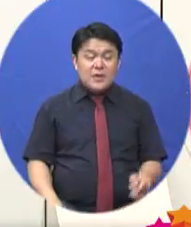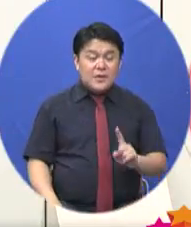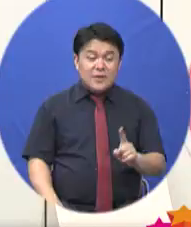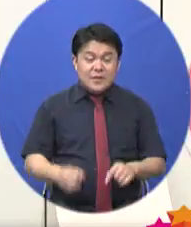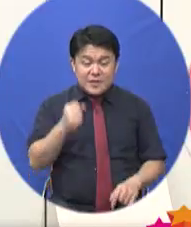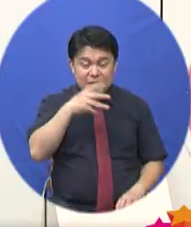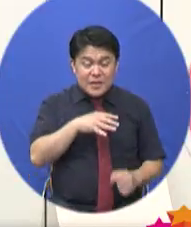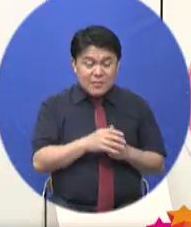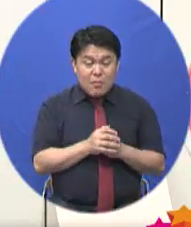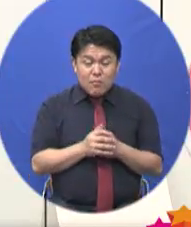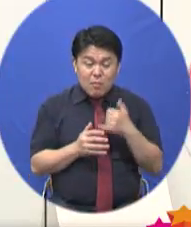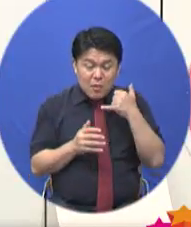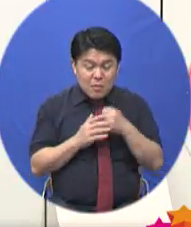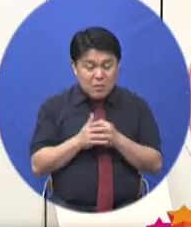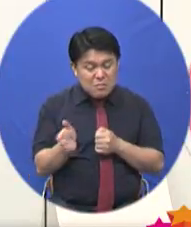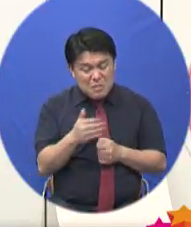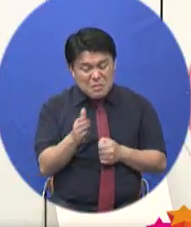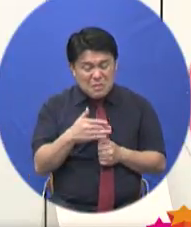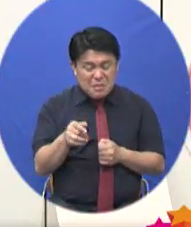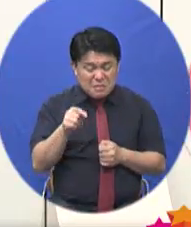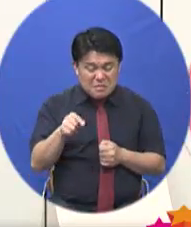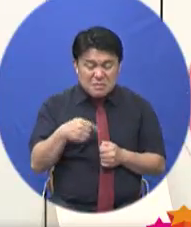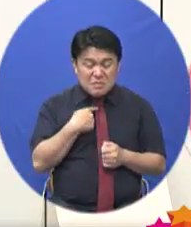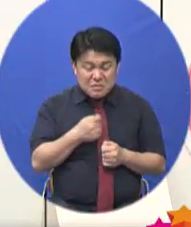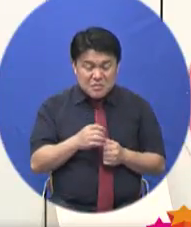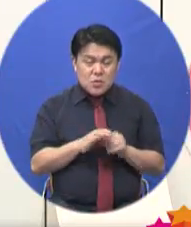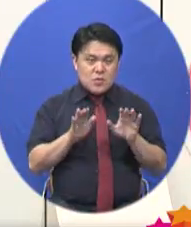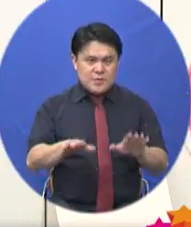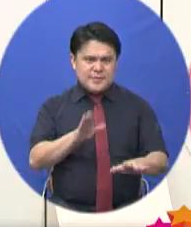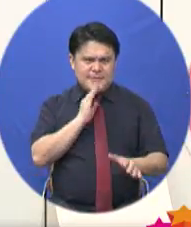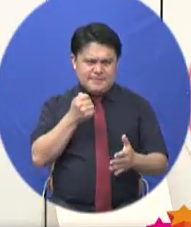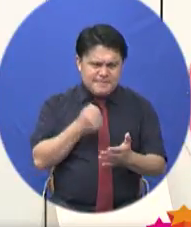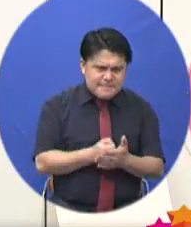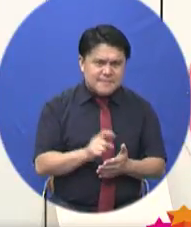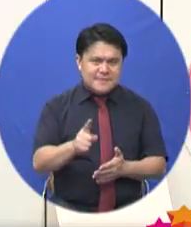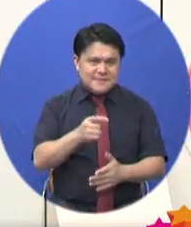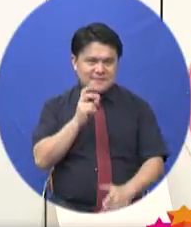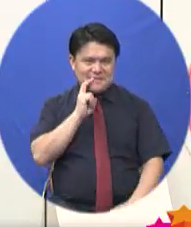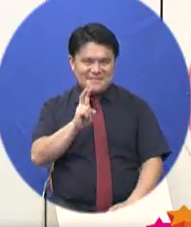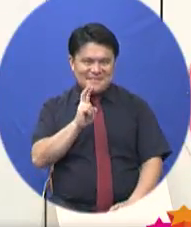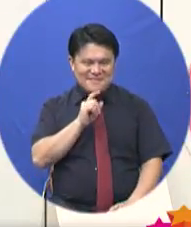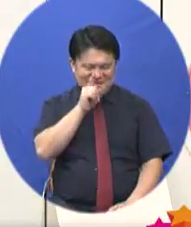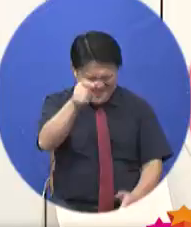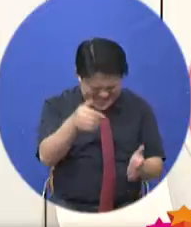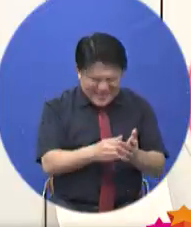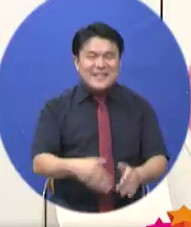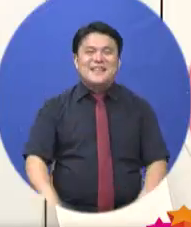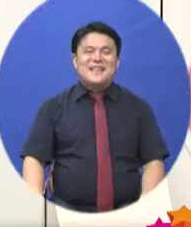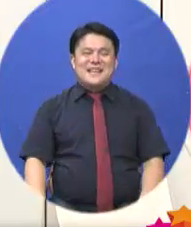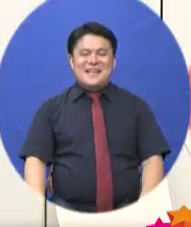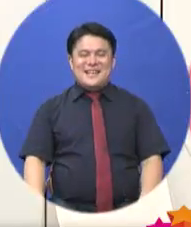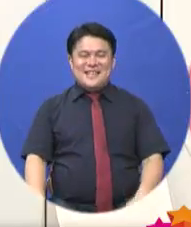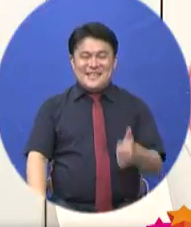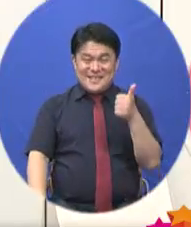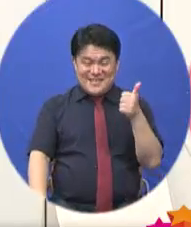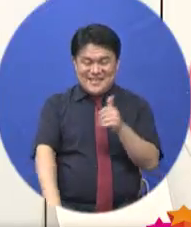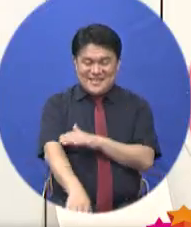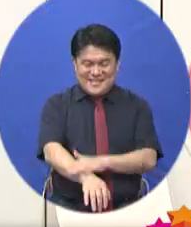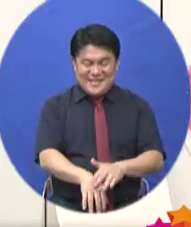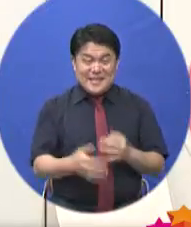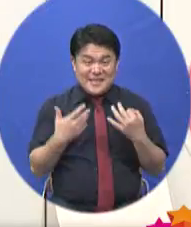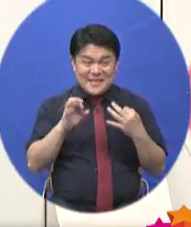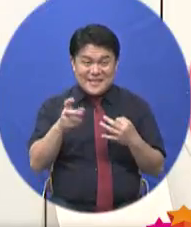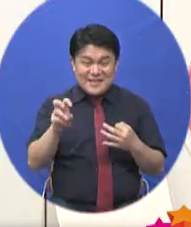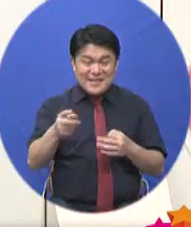그냥 맨날 그냥 넘기고 그랬는데 네. 오늘은 진짜 용기를 내서 한번 해봤어요. 아유 잘하셨습니다. 자 김영만